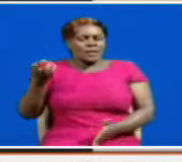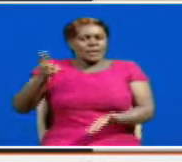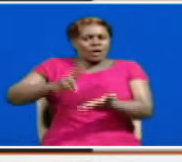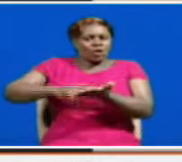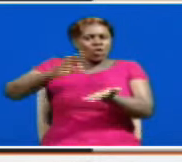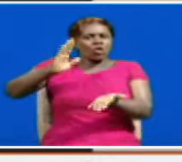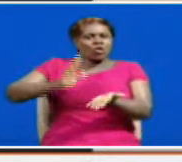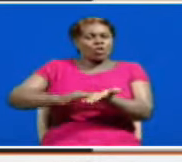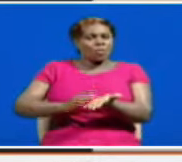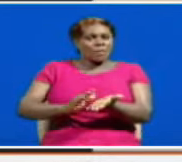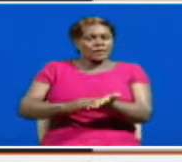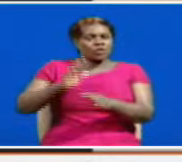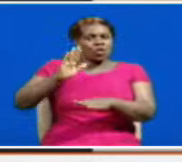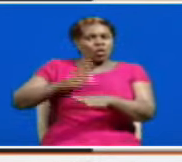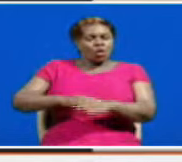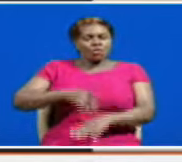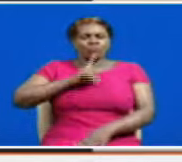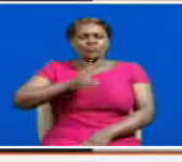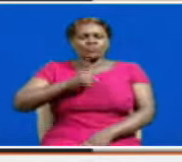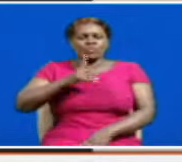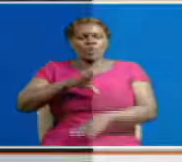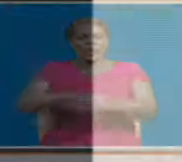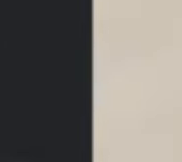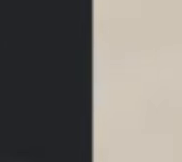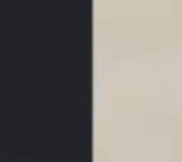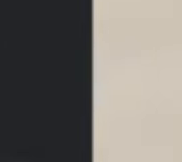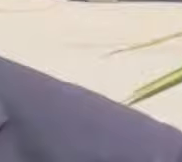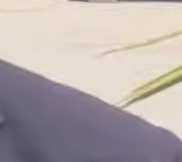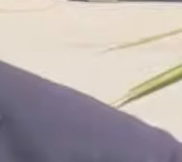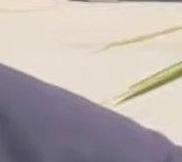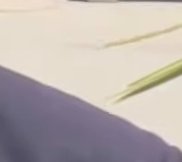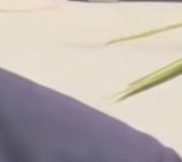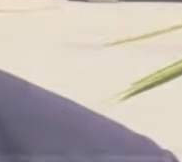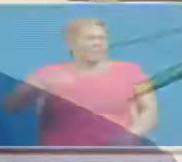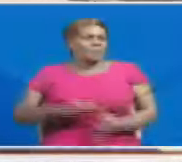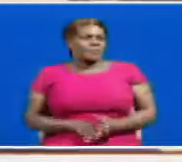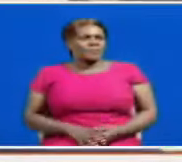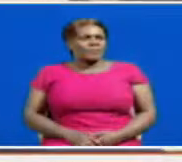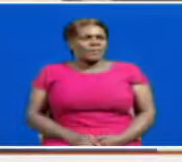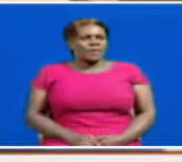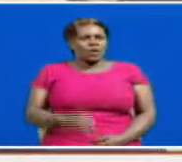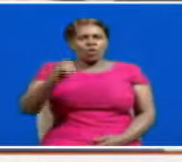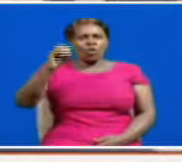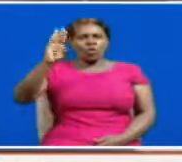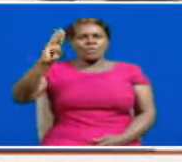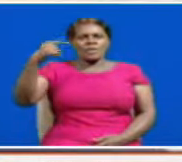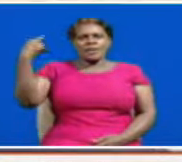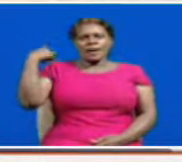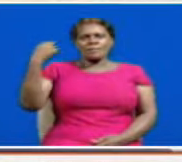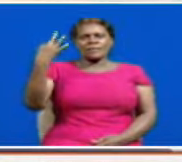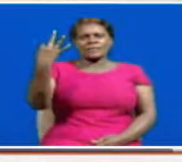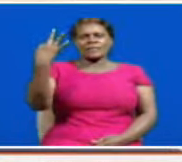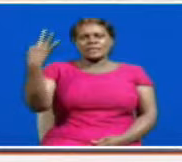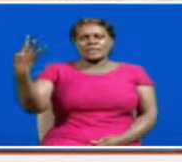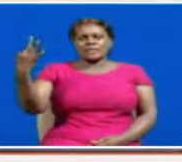alikoandikisha taarifa kuhusu vitisho alivyopokea kupitia rununu. OB number 33